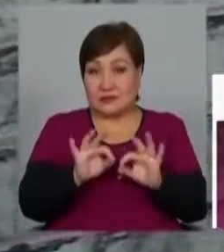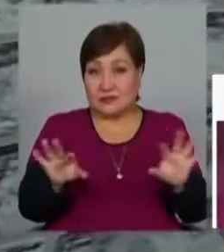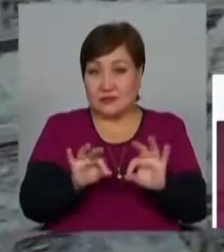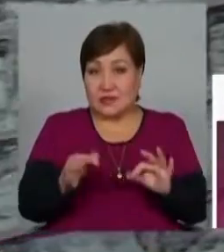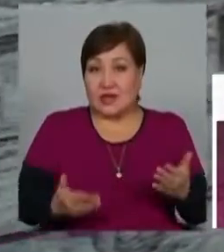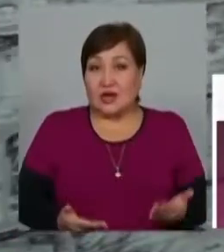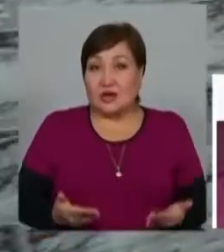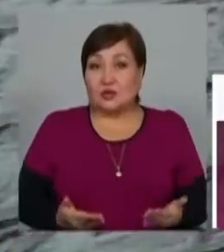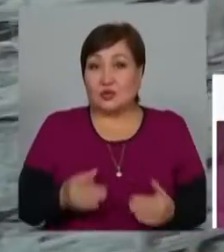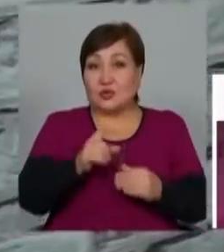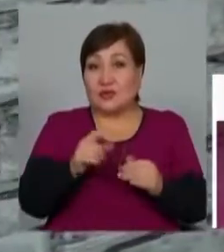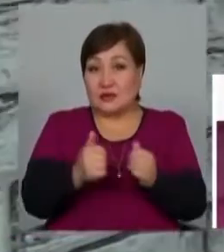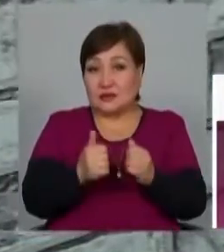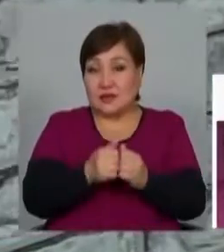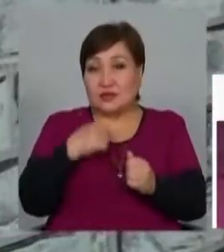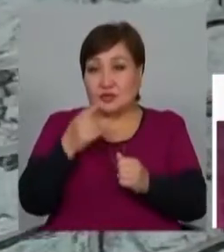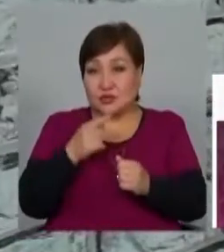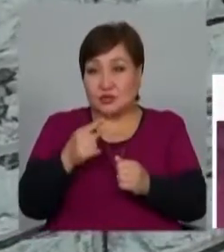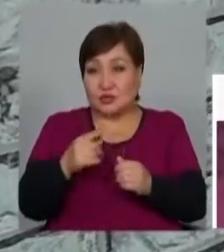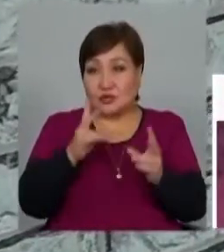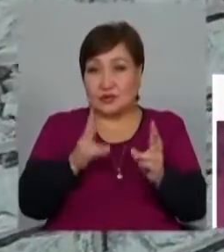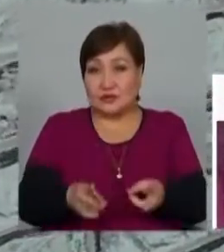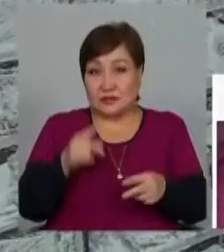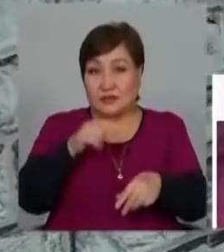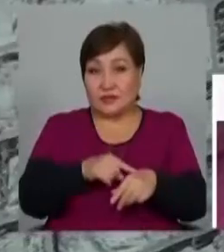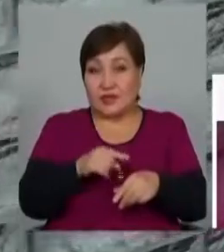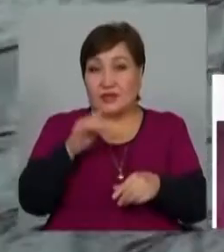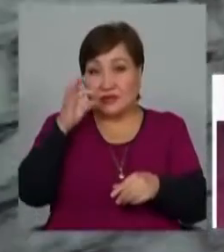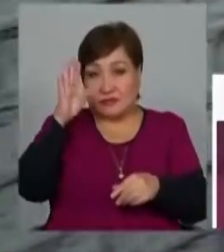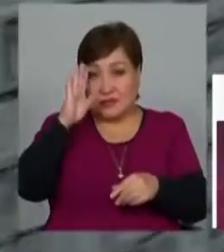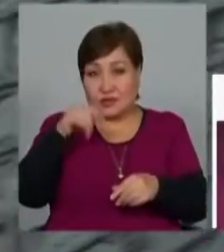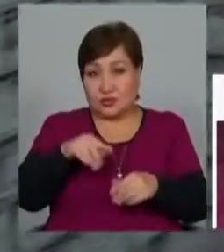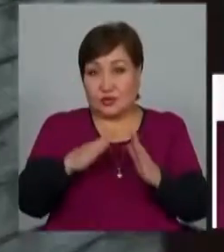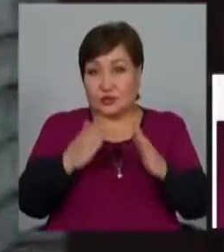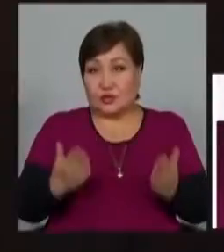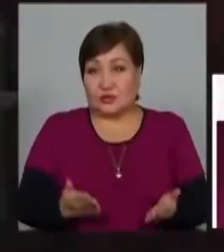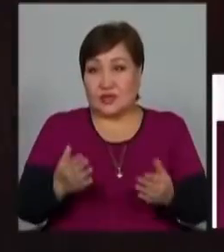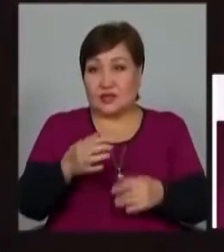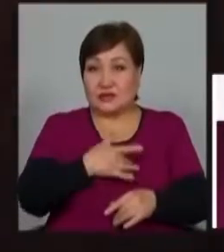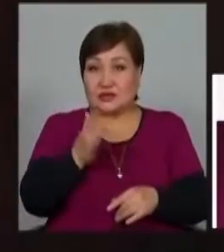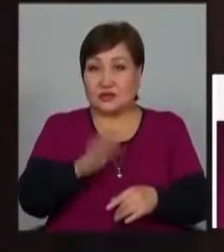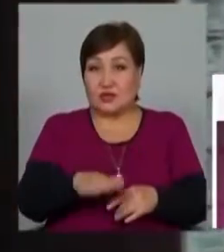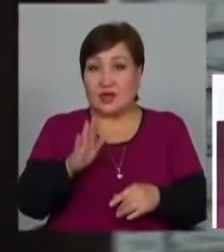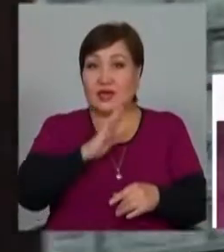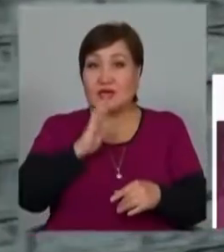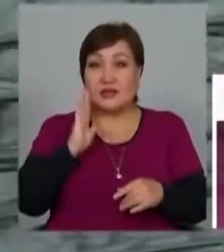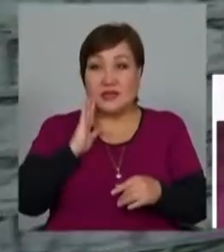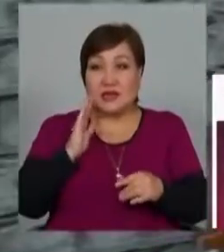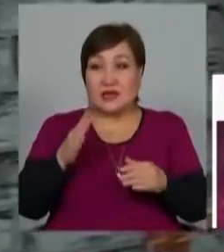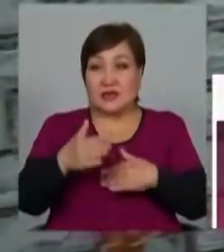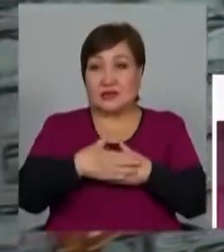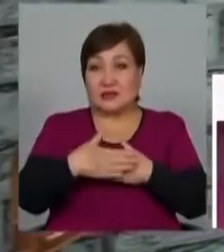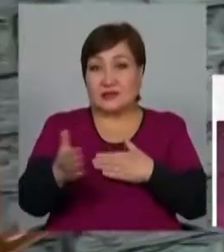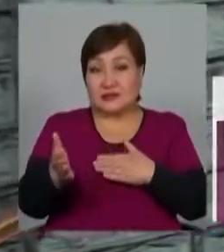Тұрғындардың айтуынша зардап шеккен бала дәл мына үйде тұратын еді. Ал қатыгез ана есік алдын шаштараз етіп, жасақтап, оны жалға